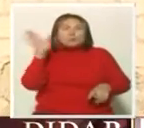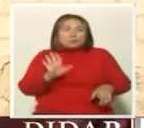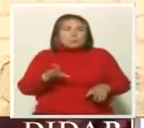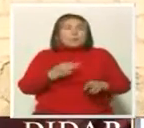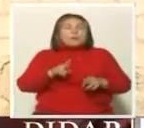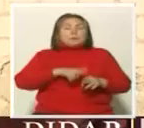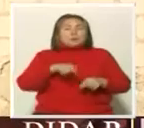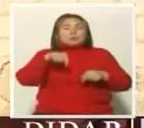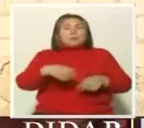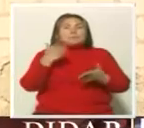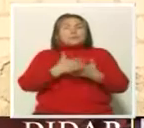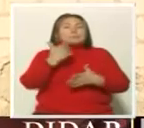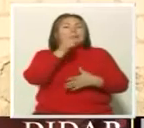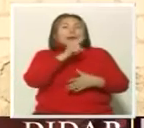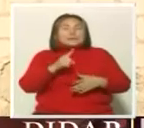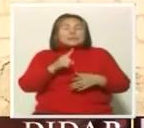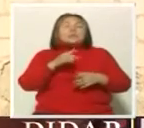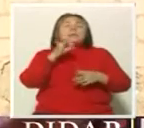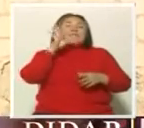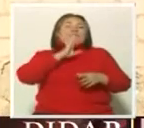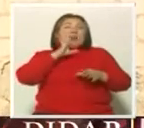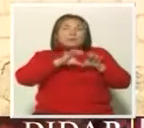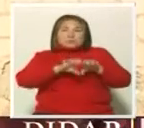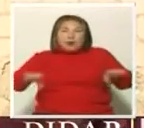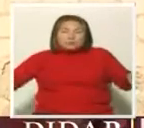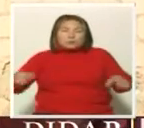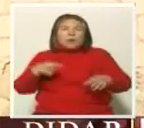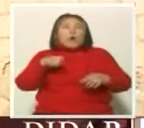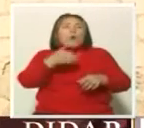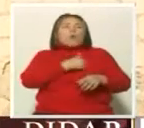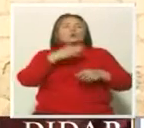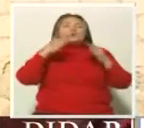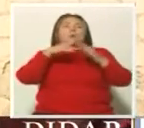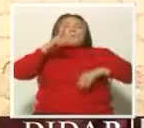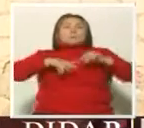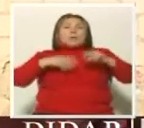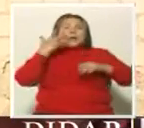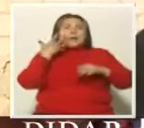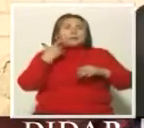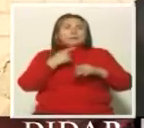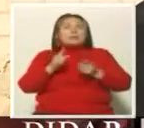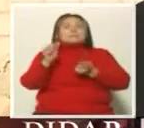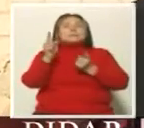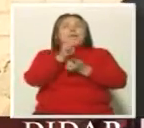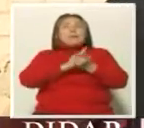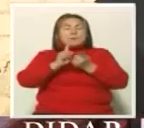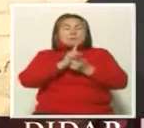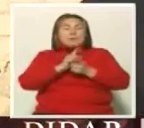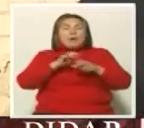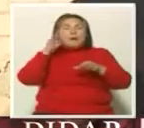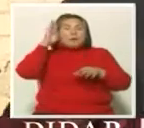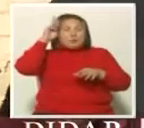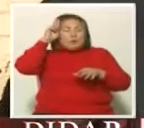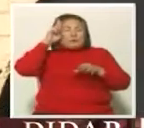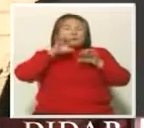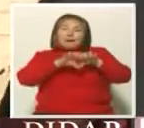Центральная канализация и водопровод он хочет построить над всем этим дом потом в прошлом году когда по селу проводили замену канализации Одна